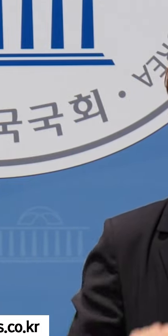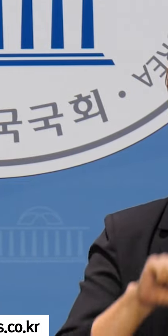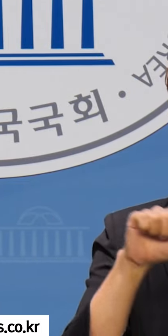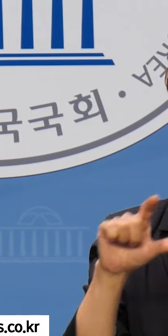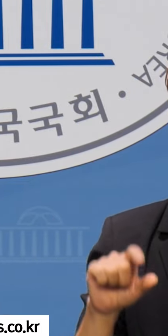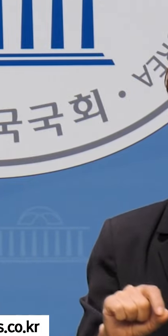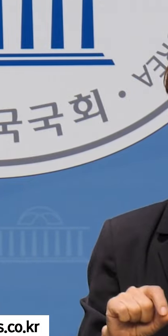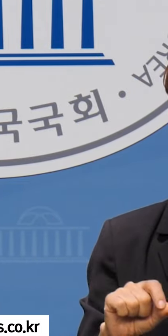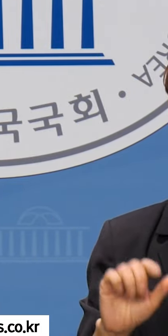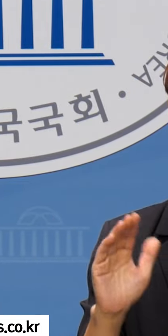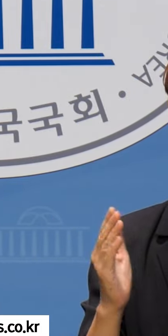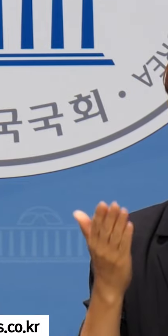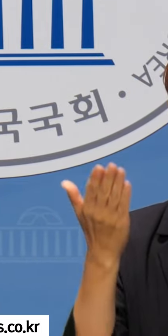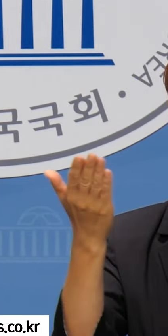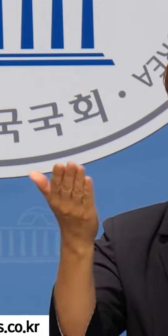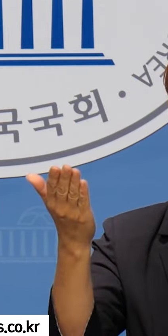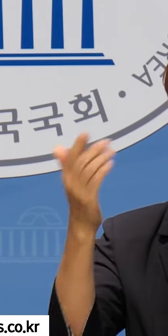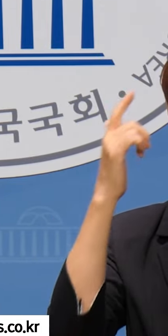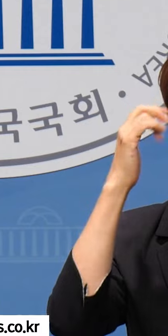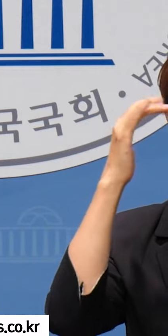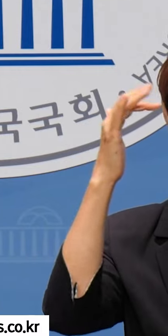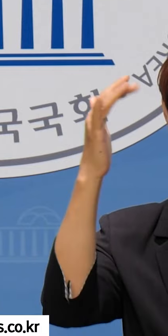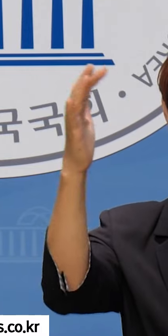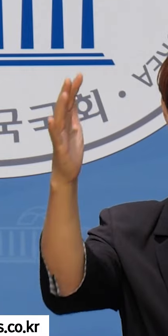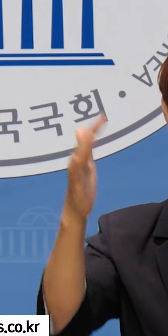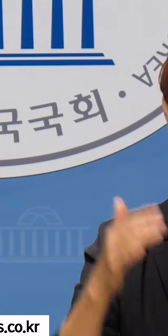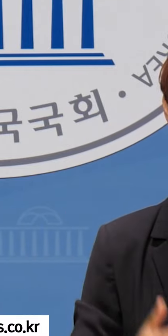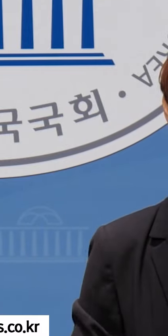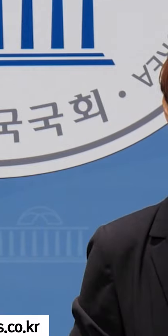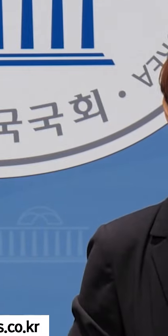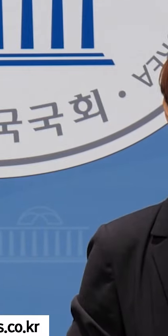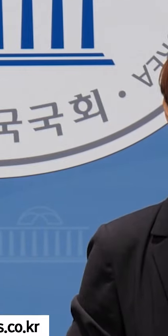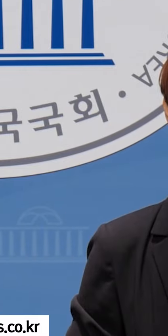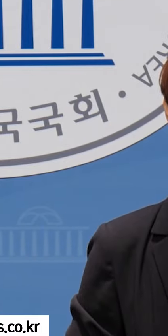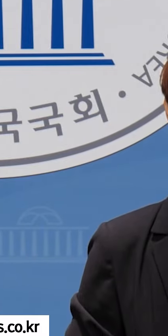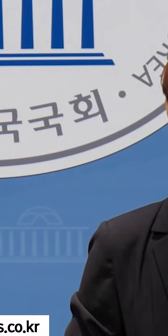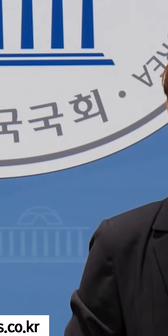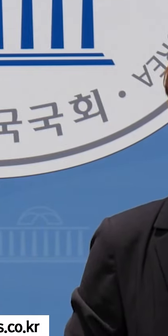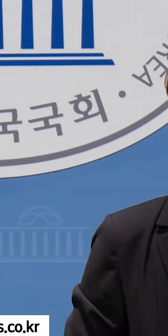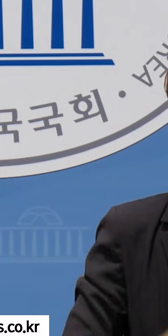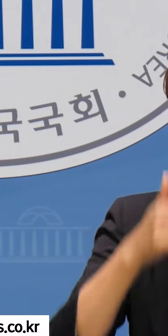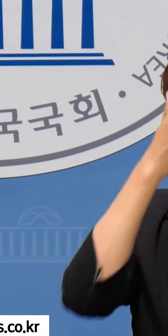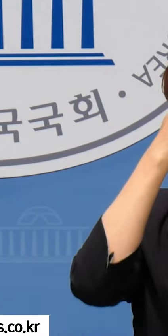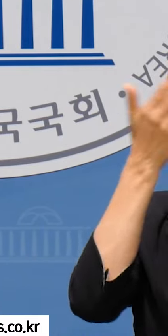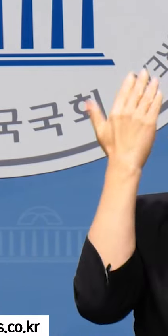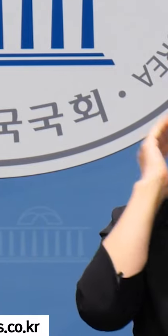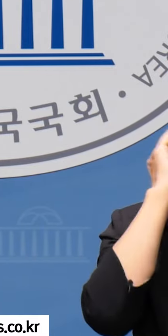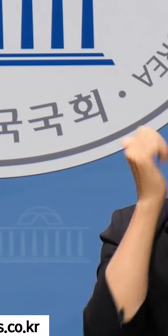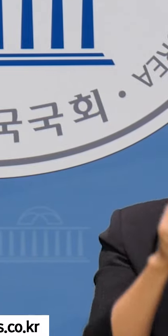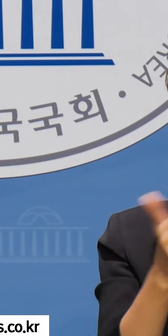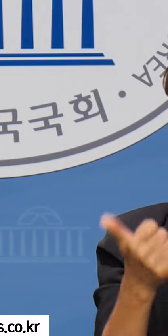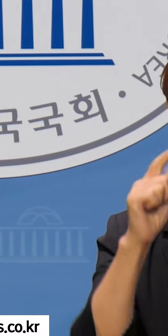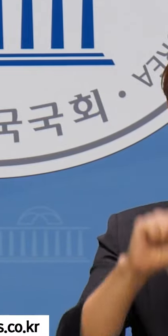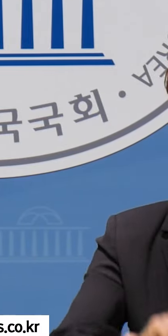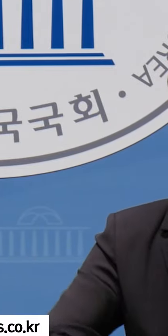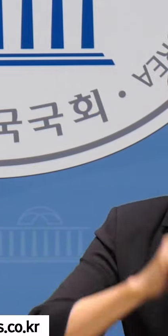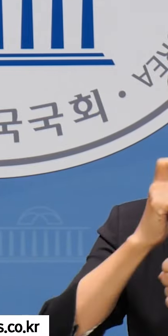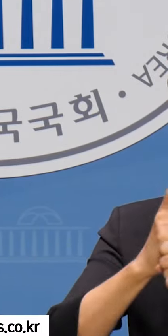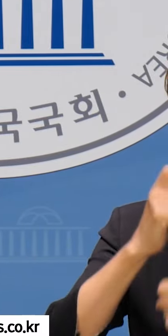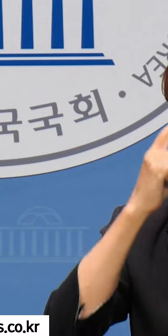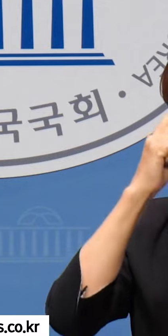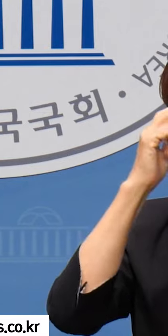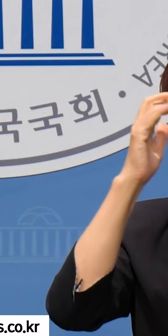5월입니다. 당신이 유난히 더 그리운 5월입니다. 고 노무현 전 대통령의 서거 15주기를